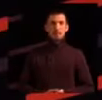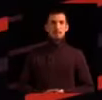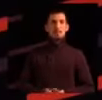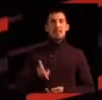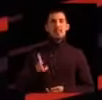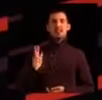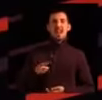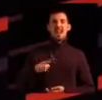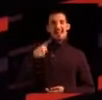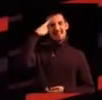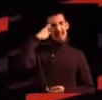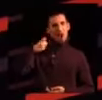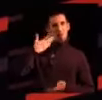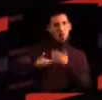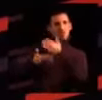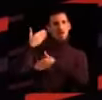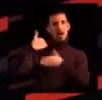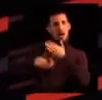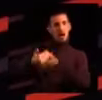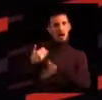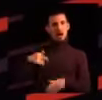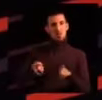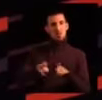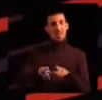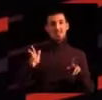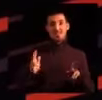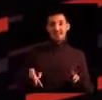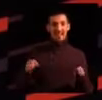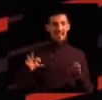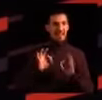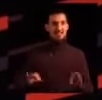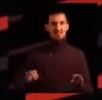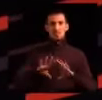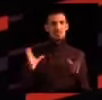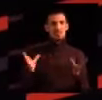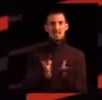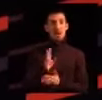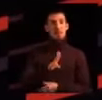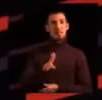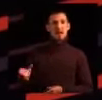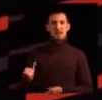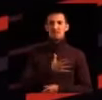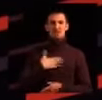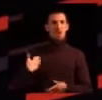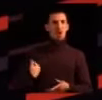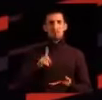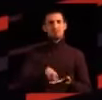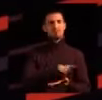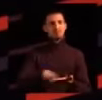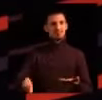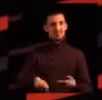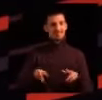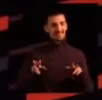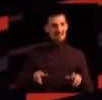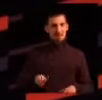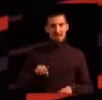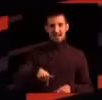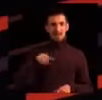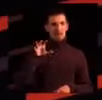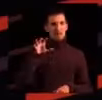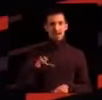El dret a recordar és un dret democràtic universal que el govern del PP ens ha arrabassat. És una qüestió de justícia que aquest país reconegui i